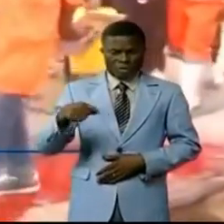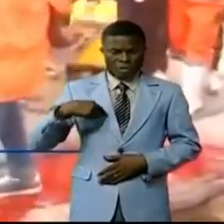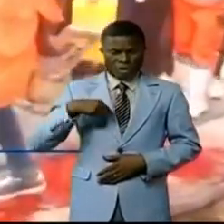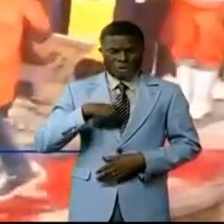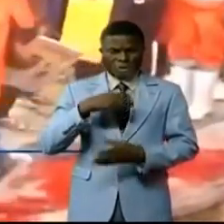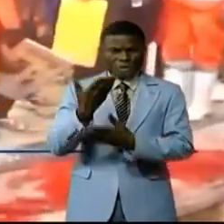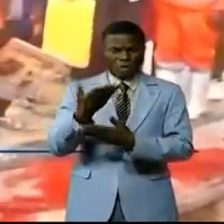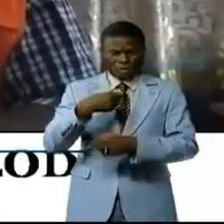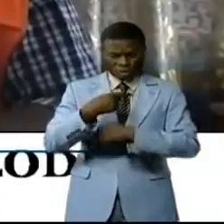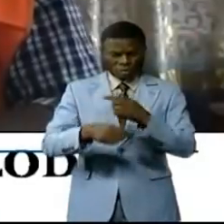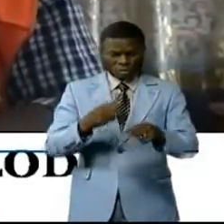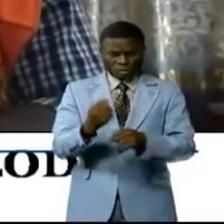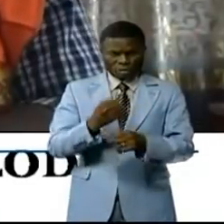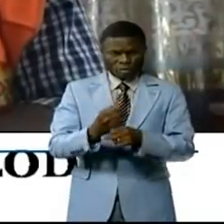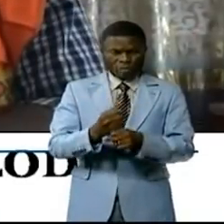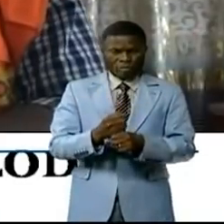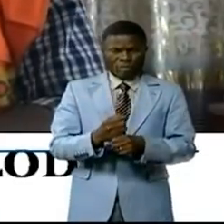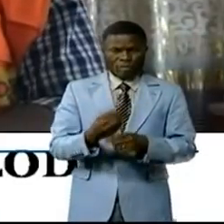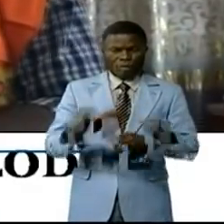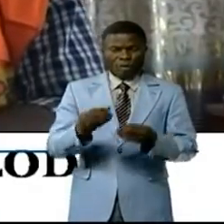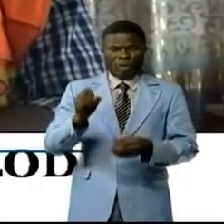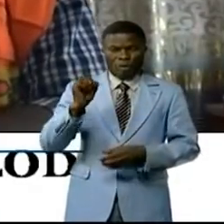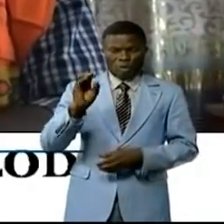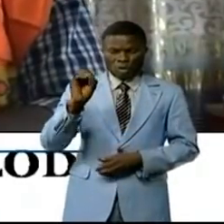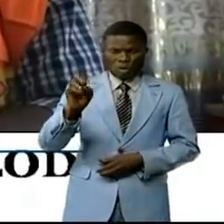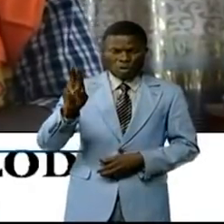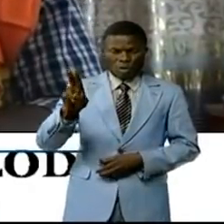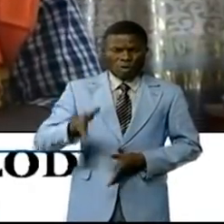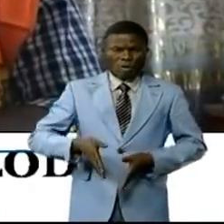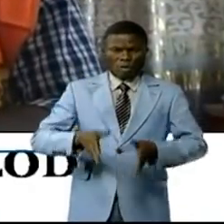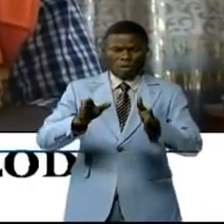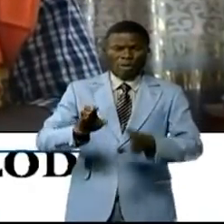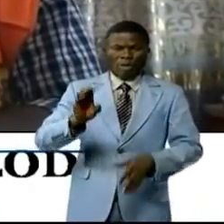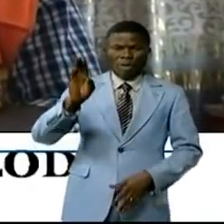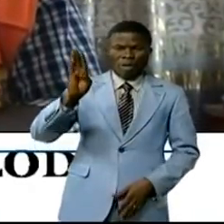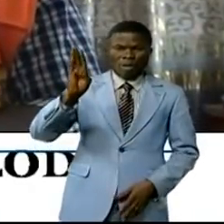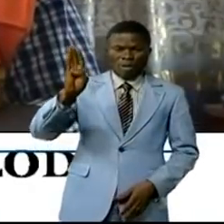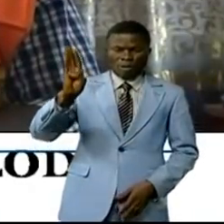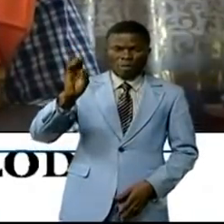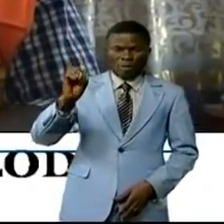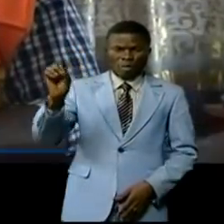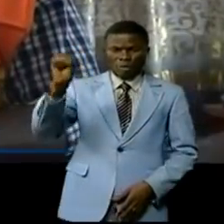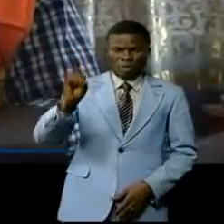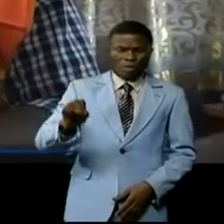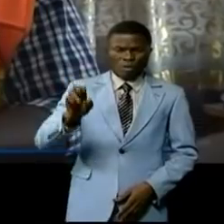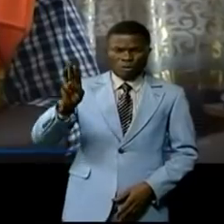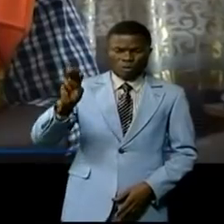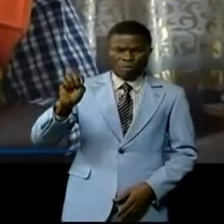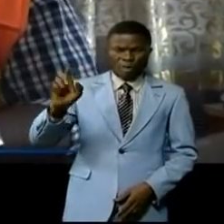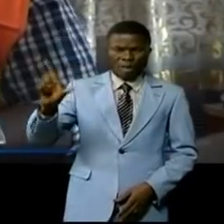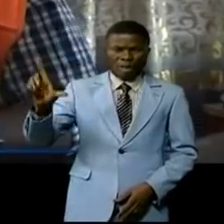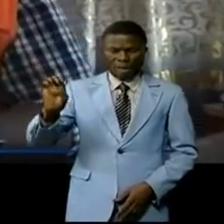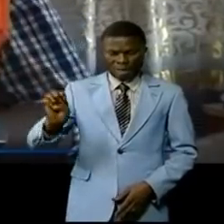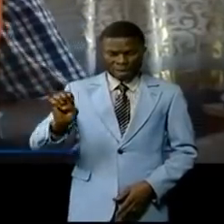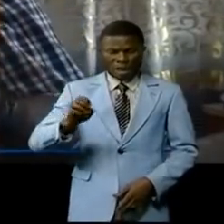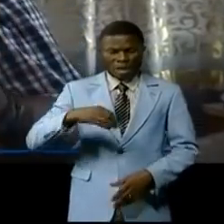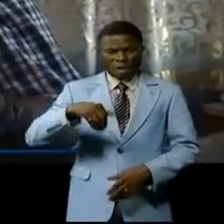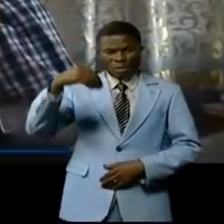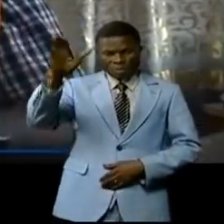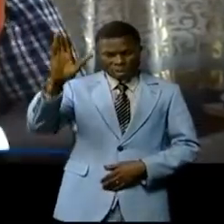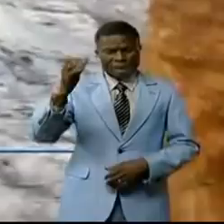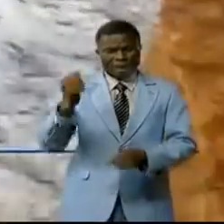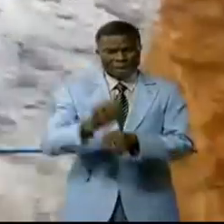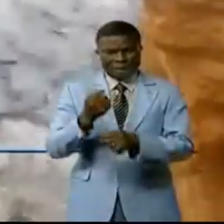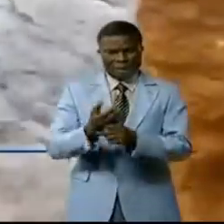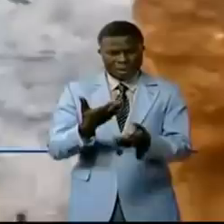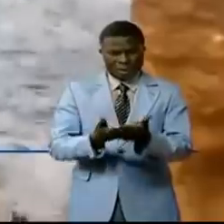les travaux sur la RPD 317, axe Bosoma-Ale-Bosongongo. Nous sommes allés travailler, donc faire